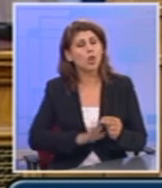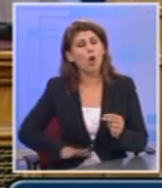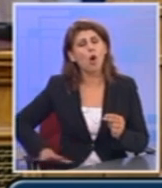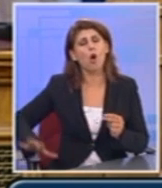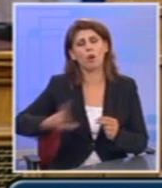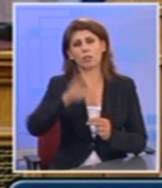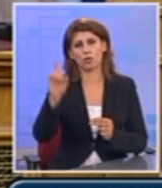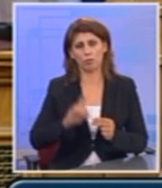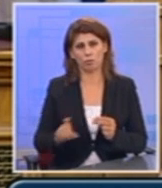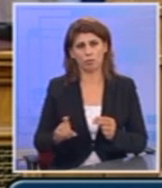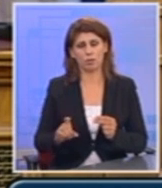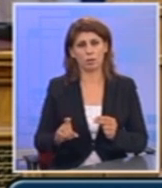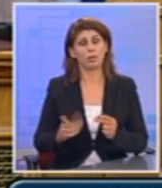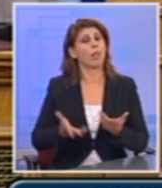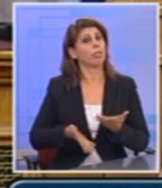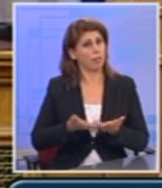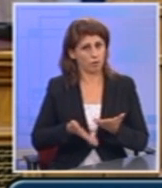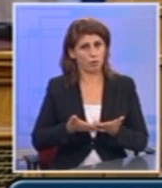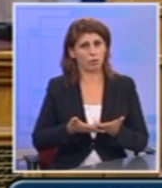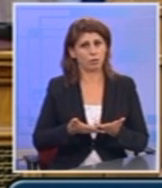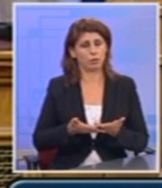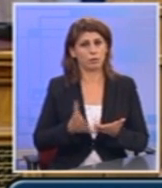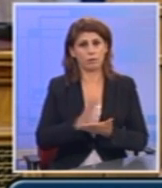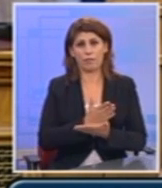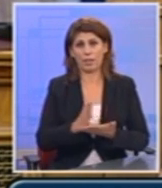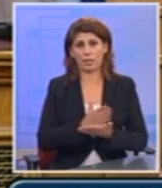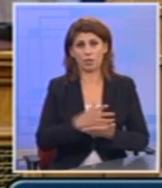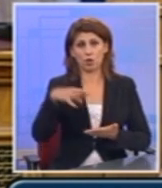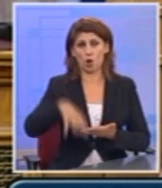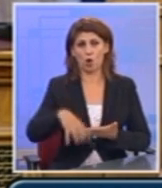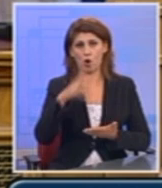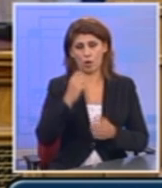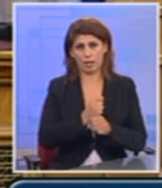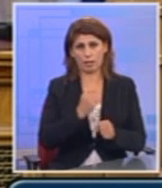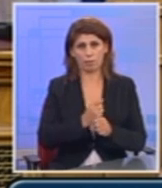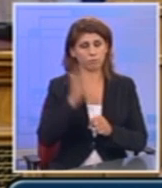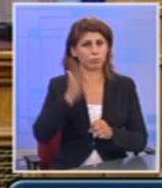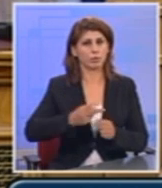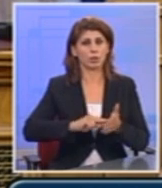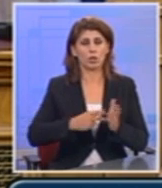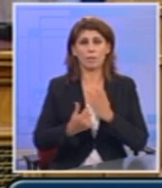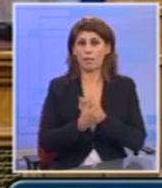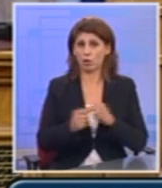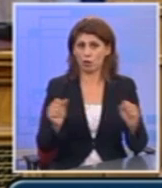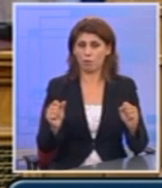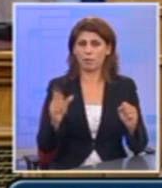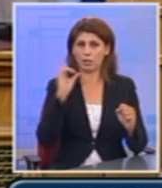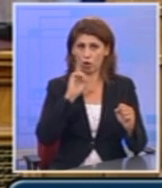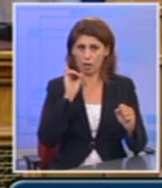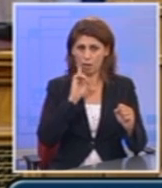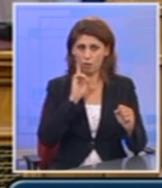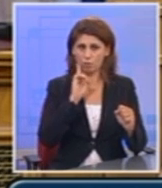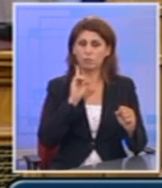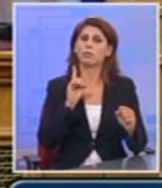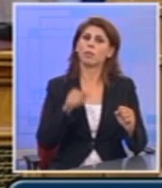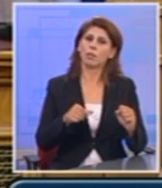ζωής τους διευκολύνουν τις έμφυλες διακρίσεις στο χώρο εργασίας πλήττουν την οικονομική αυτονομία των γυναικών